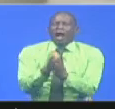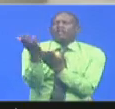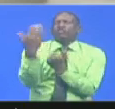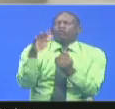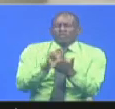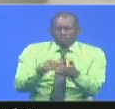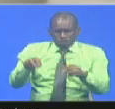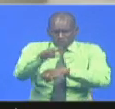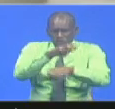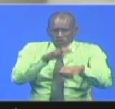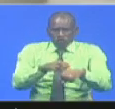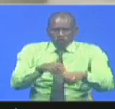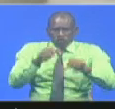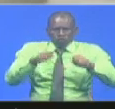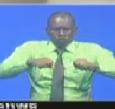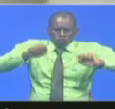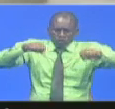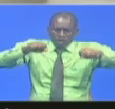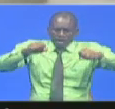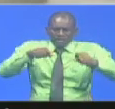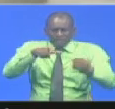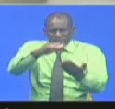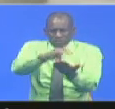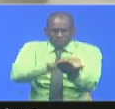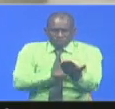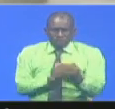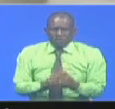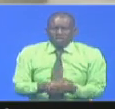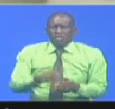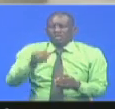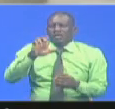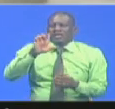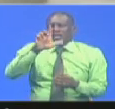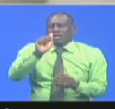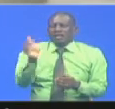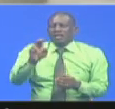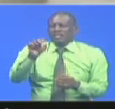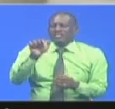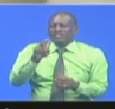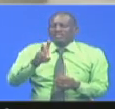taifa litaweza kukubali ripoti hiyo. Lila Mohamed, NTV, Nairobi.